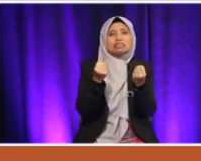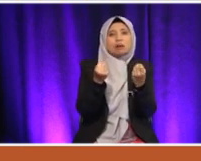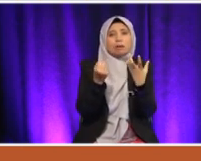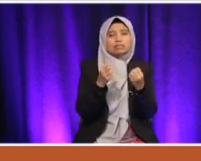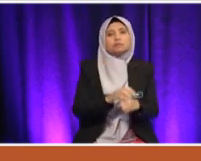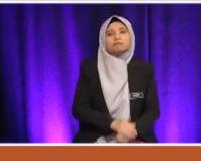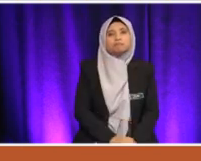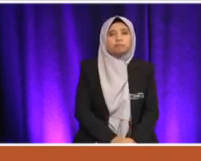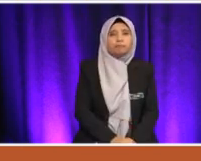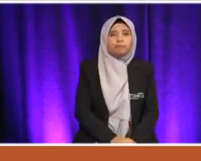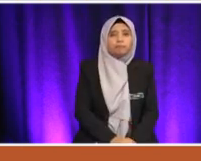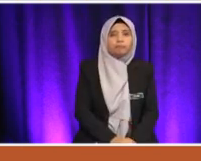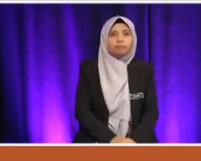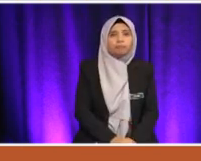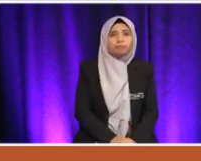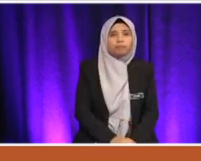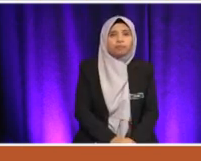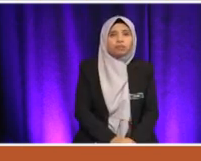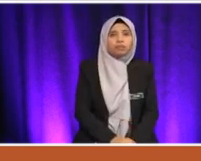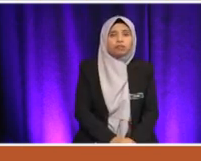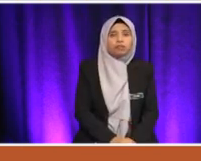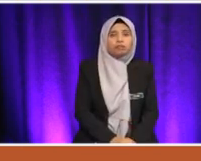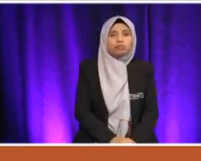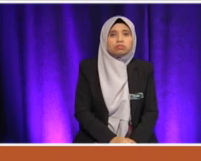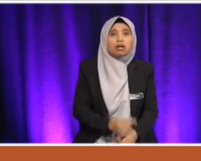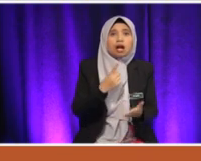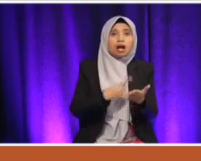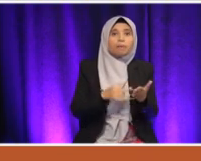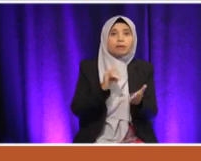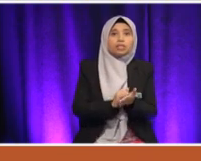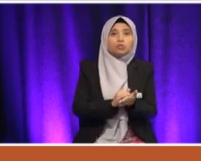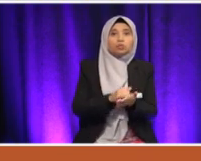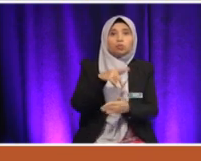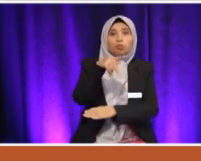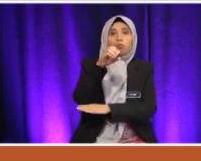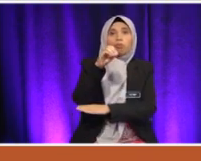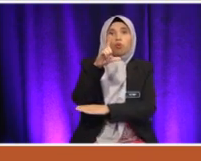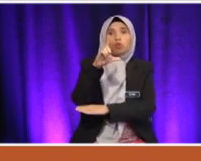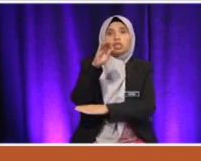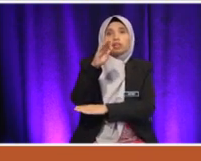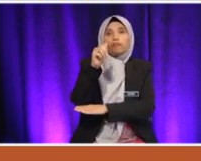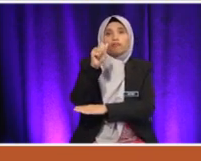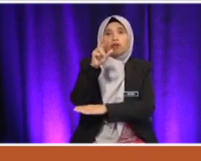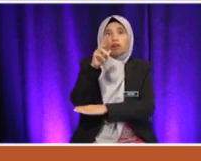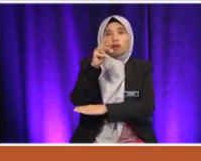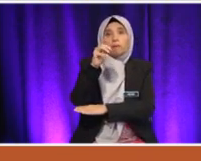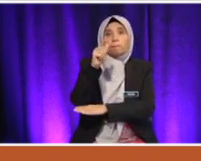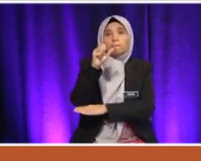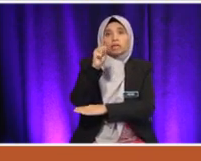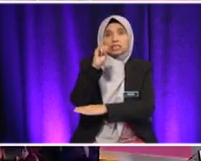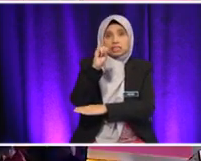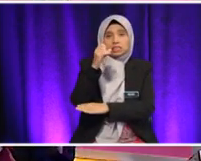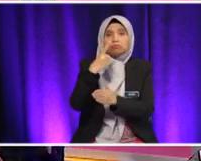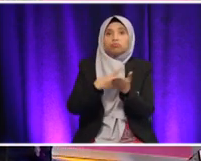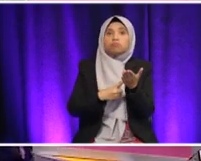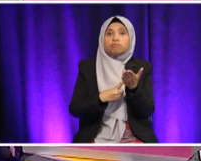poliformasi Mungkin ada yang ditanya informasi ini adalah istilah yang digunakan